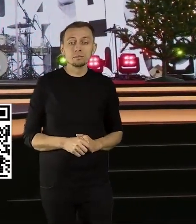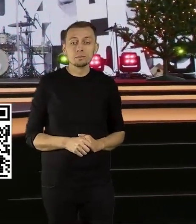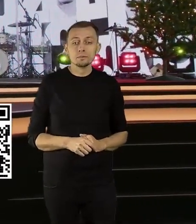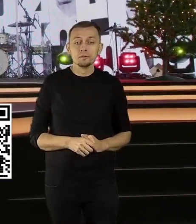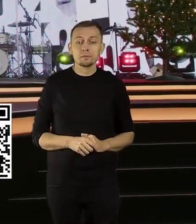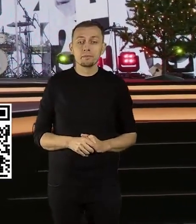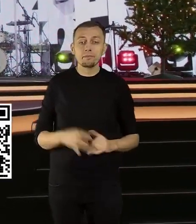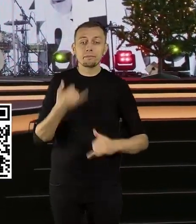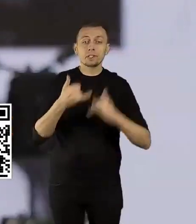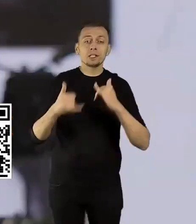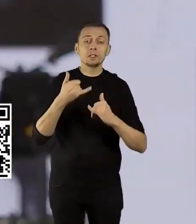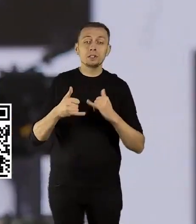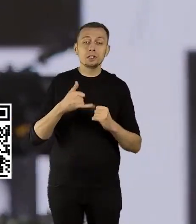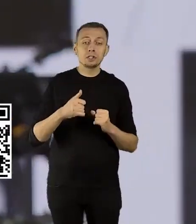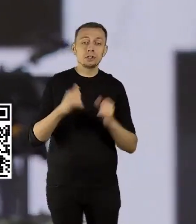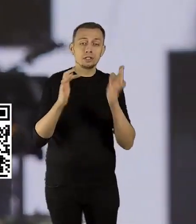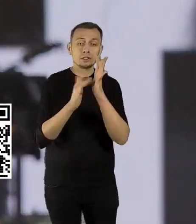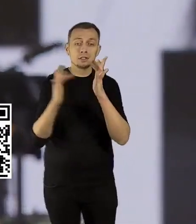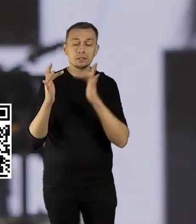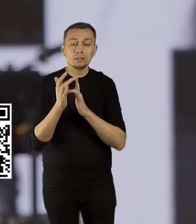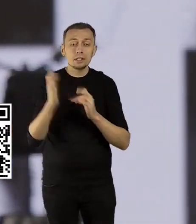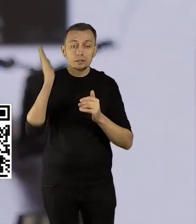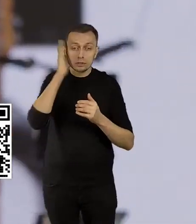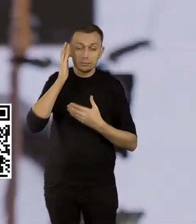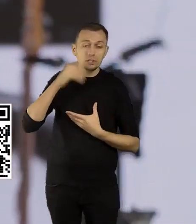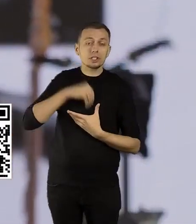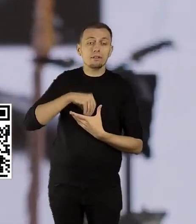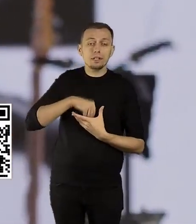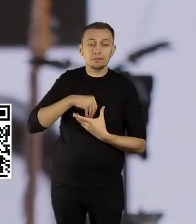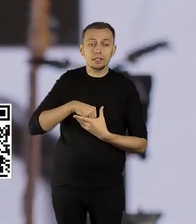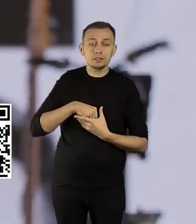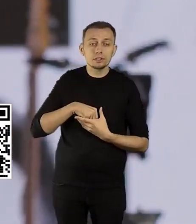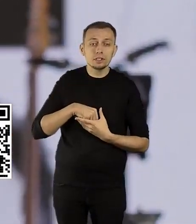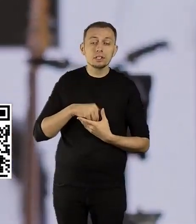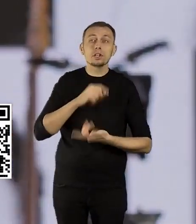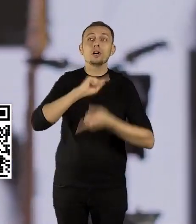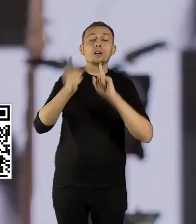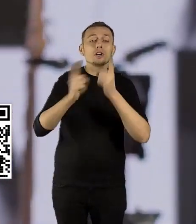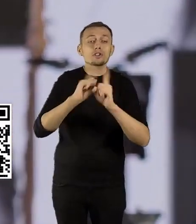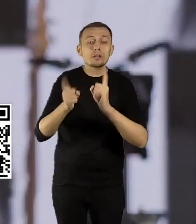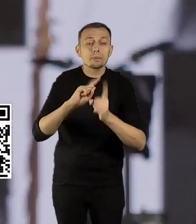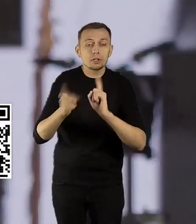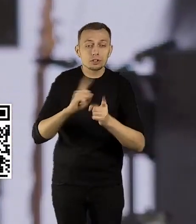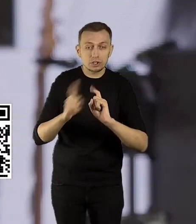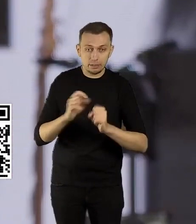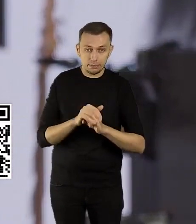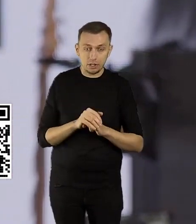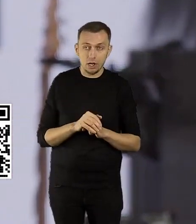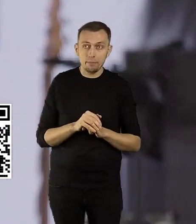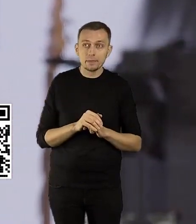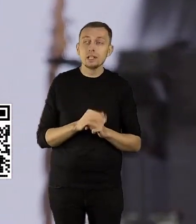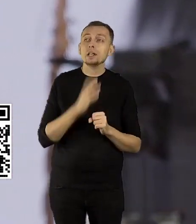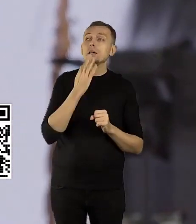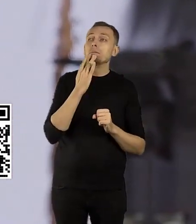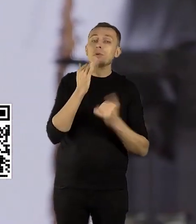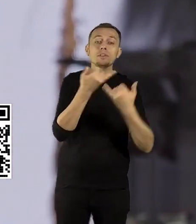Chrystus mieszka w nas, to dosyć szybko przychodzi moment, kiedy zaczynamy mówić innym.